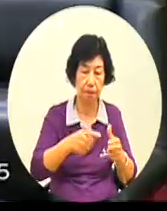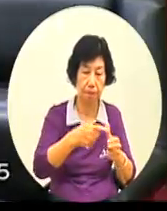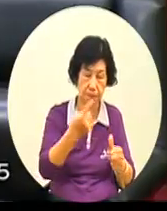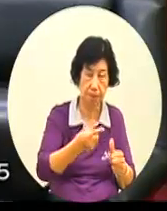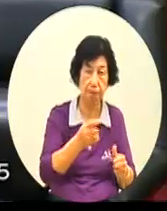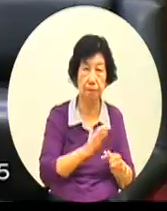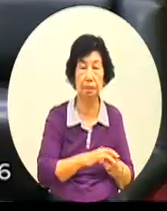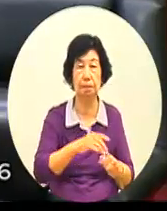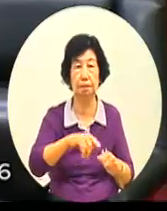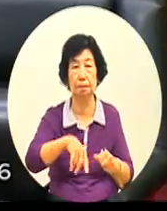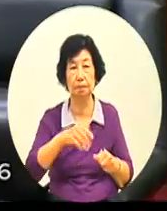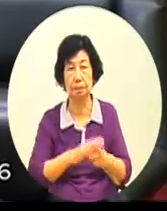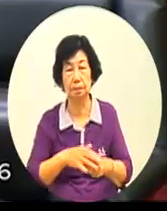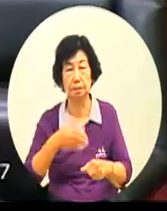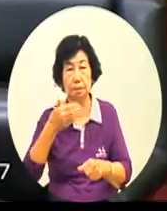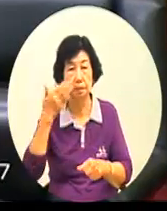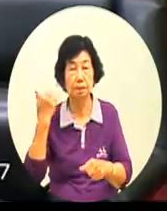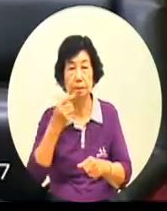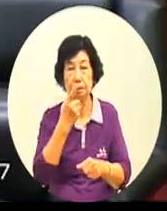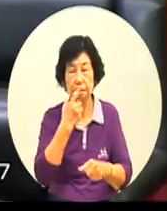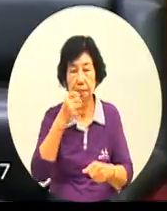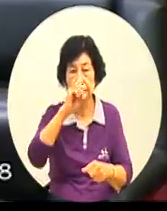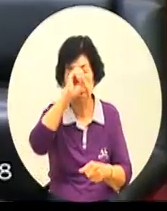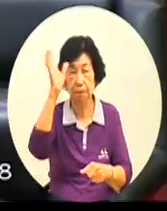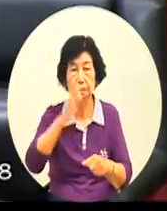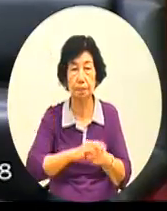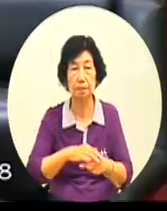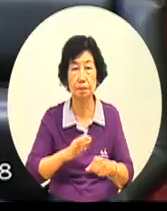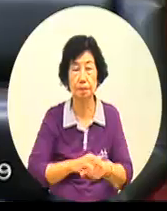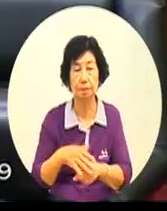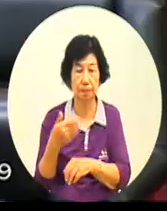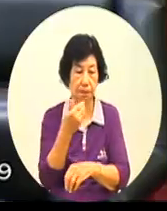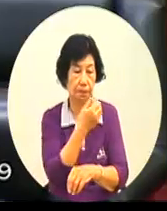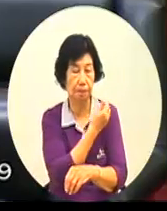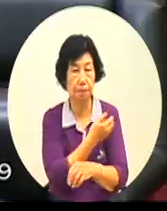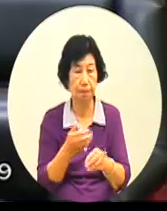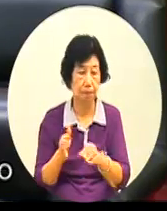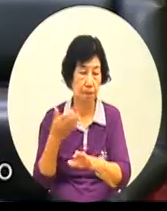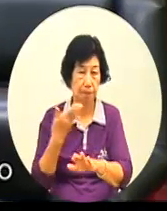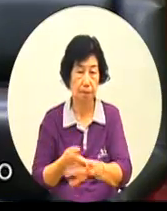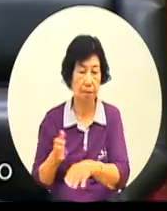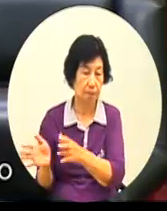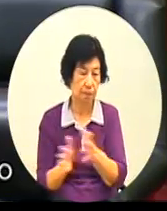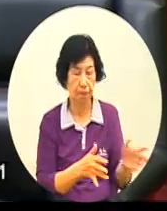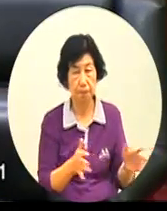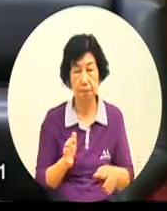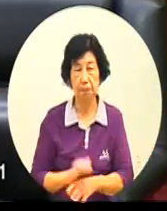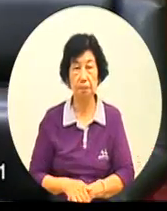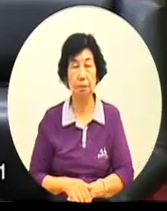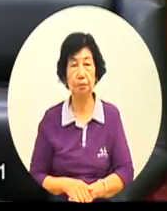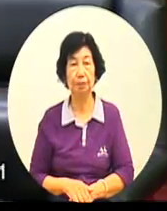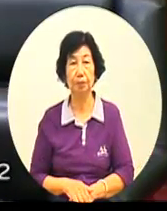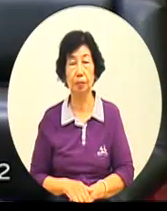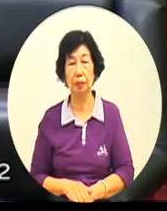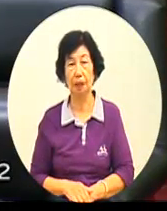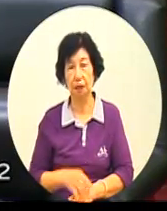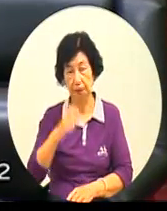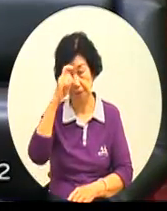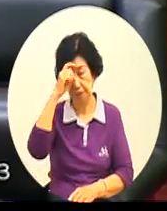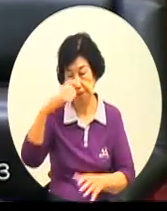放一边，原住民的需求让我们认真的去做，这是百姓的需求哦。希望大家也一起